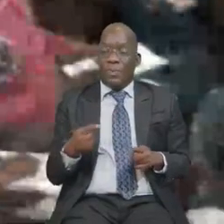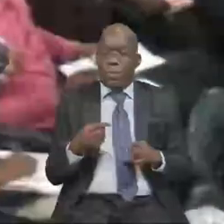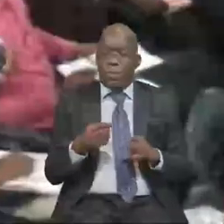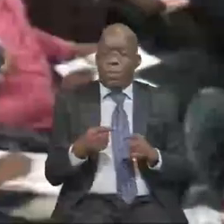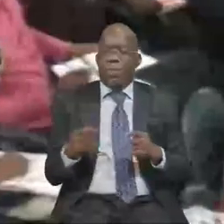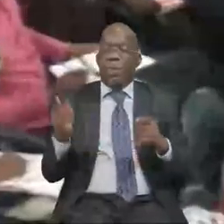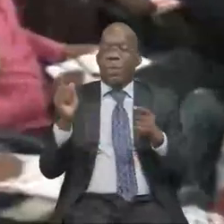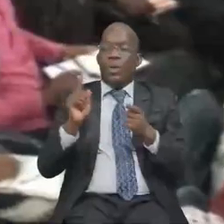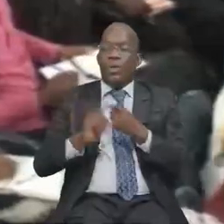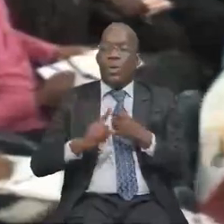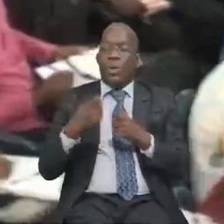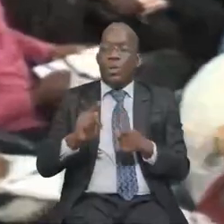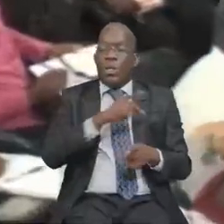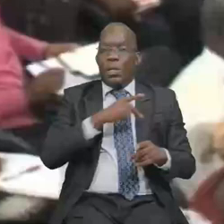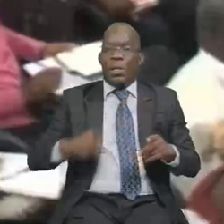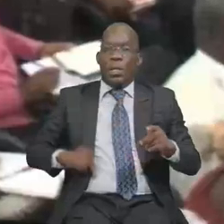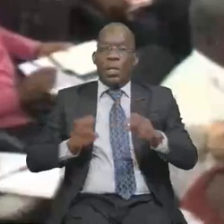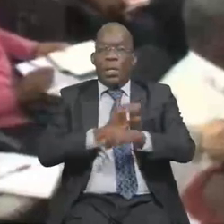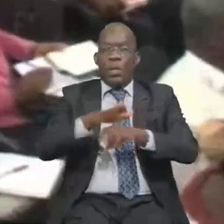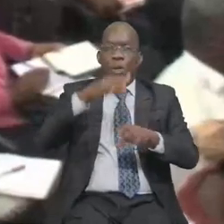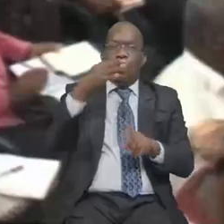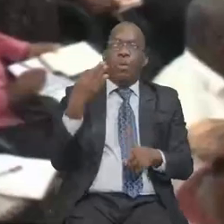dans le royaume de son Fils d'amour.